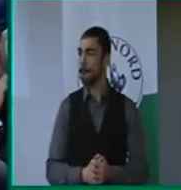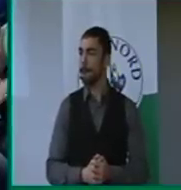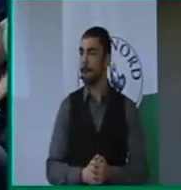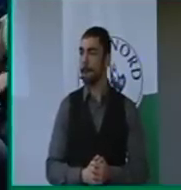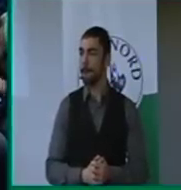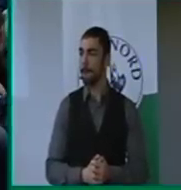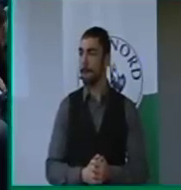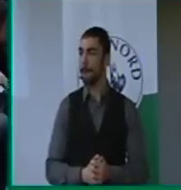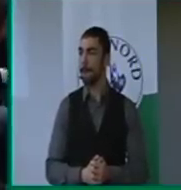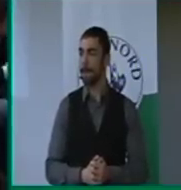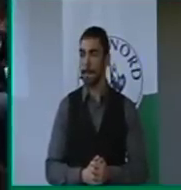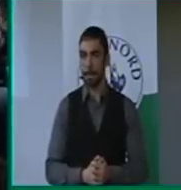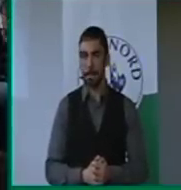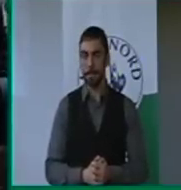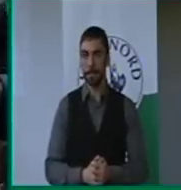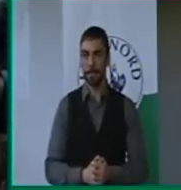niente